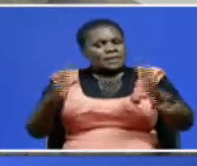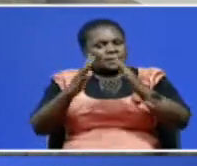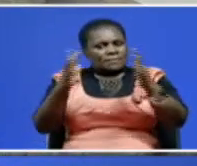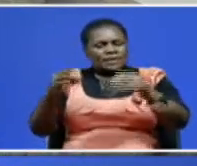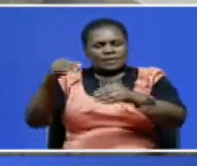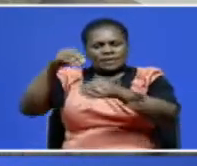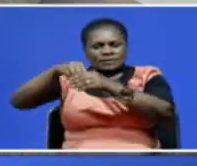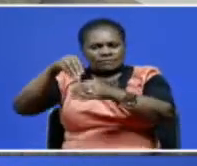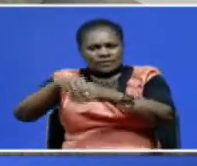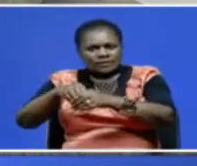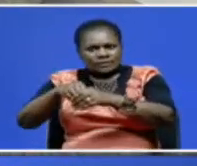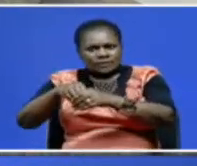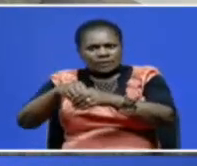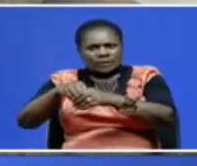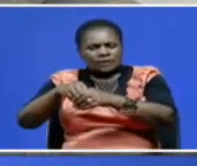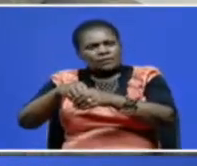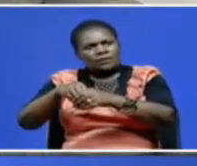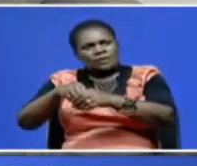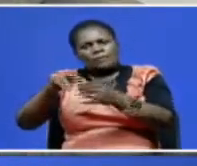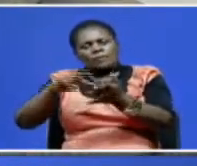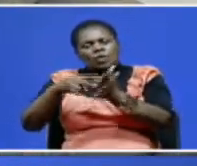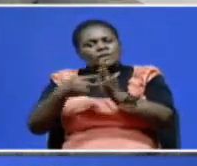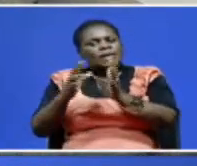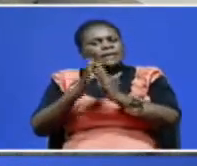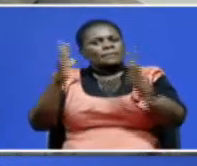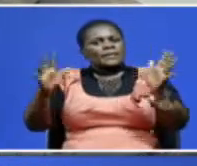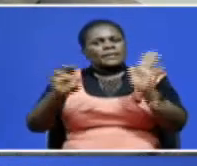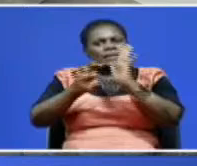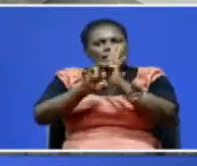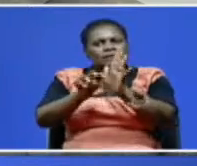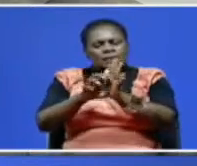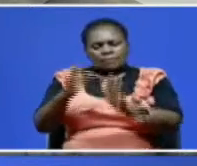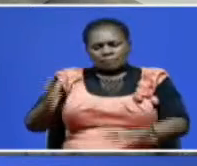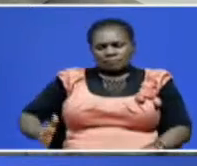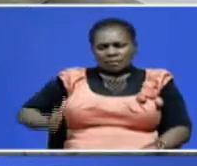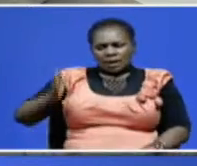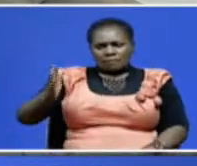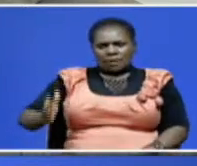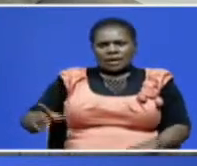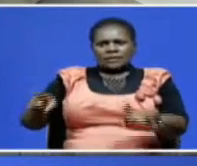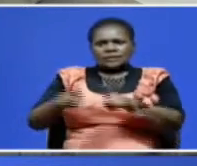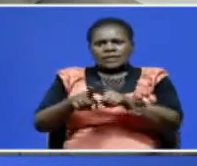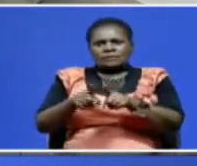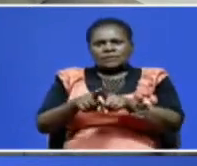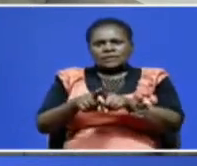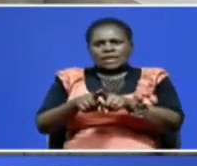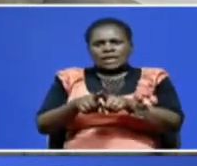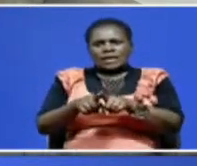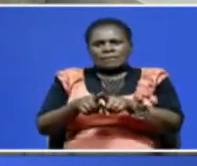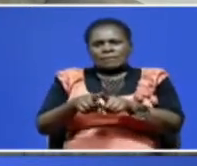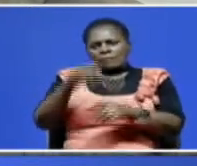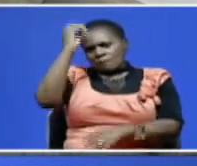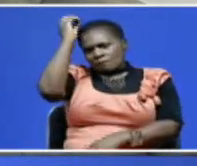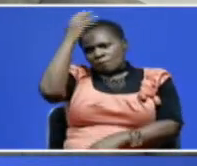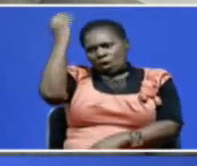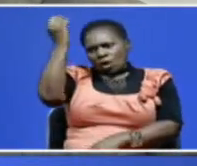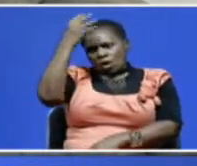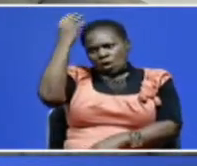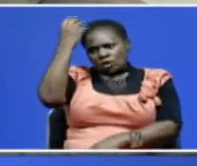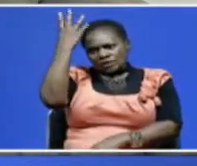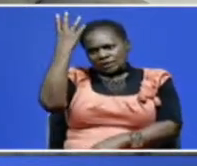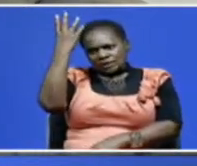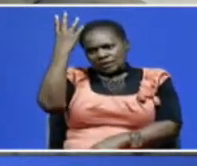imewekeza kwenye miradi mikubwa kama reli ya kati, kuna miradi mikubwa kama bwawa la Mwalimu Nyerere. Ni miradi